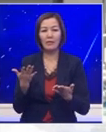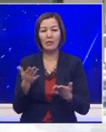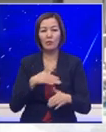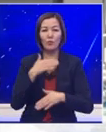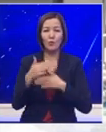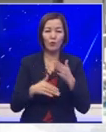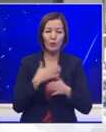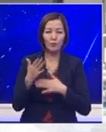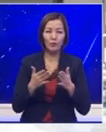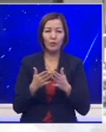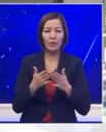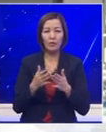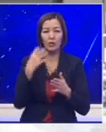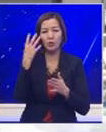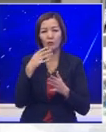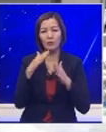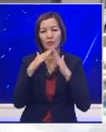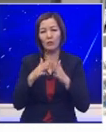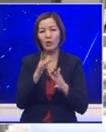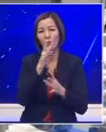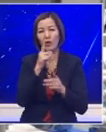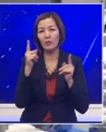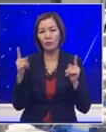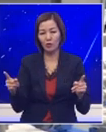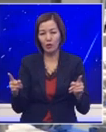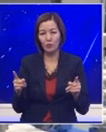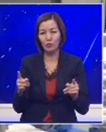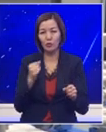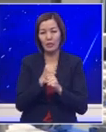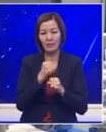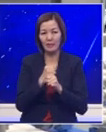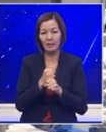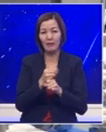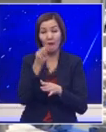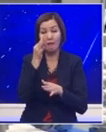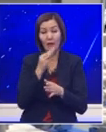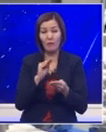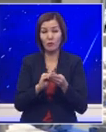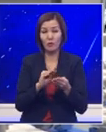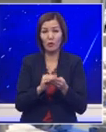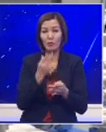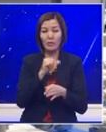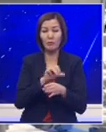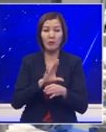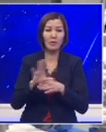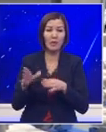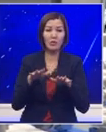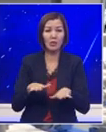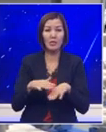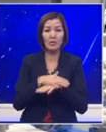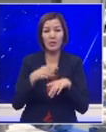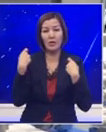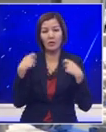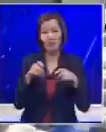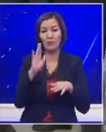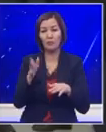беретін процесс. Бұл жемістердің сақтау мерзімін ұзарту үшін жасалады. Ал бұл дәмге әсер етпейді. Біздің өнімдер экспортқа сондай-ақ жергілікті нарыққа